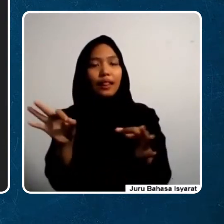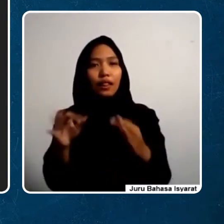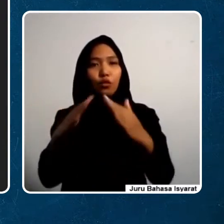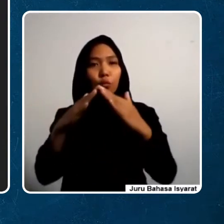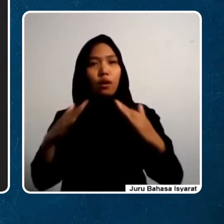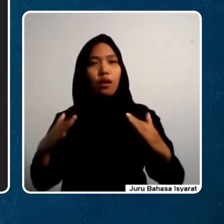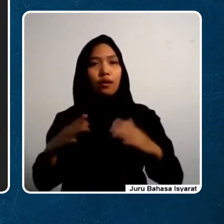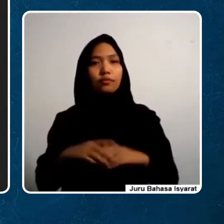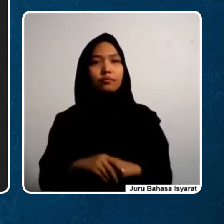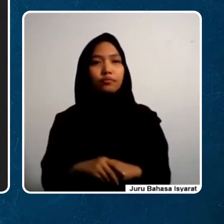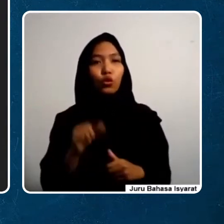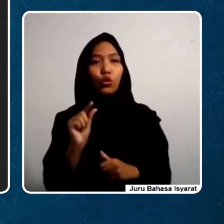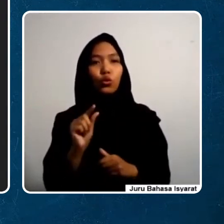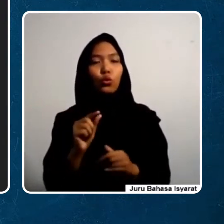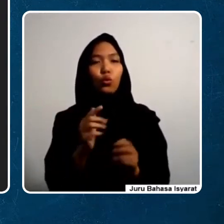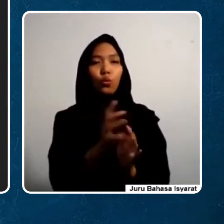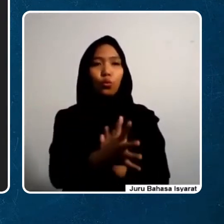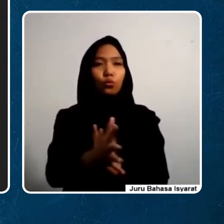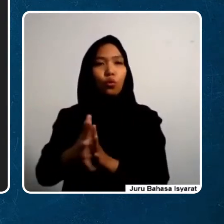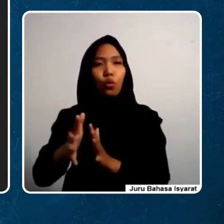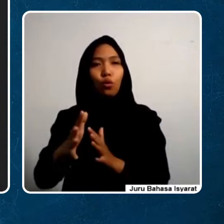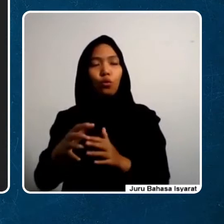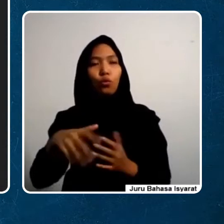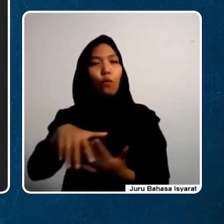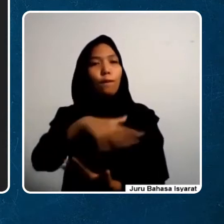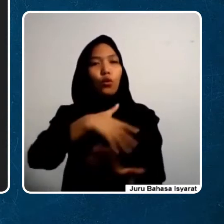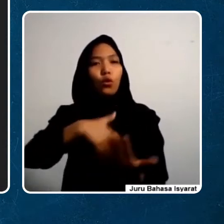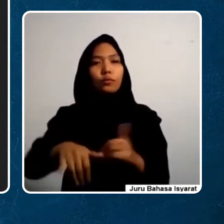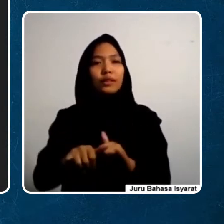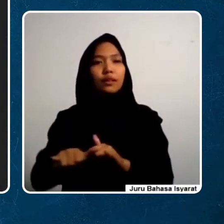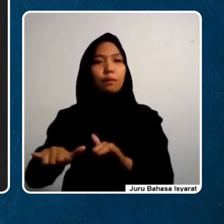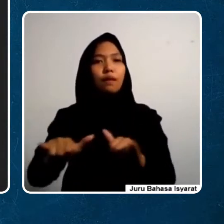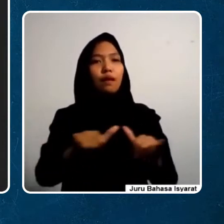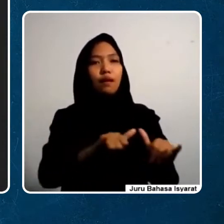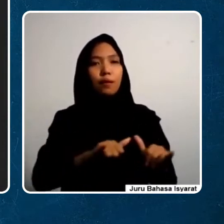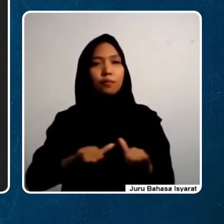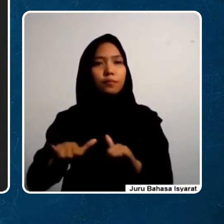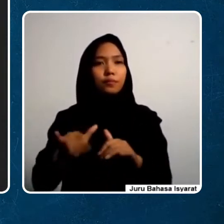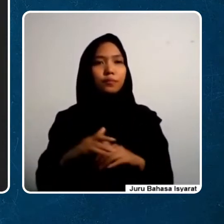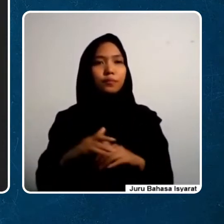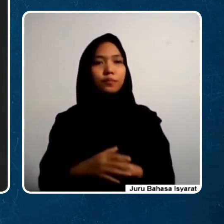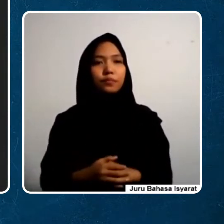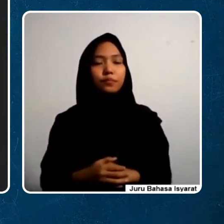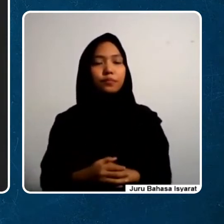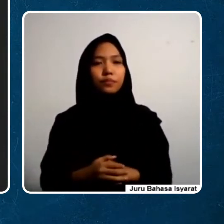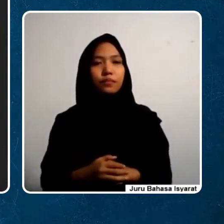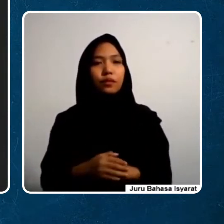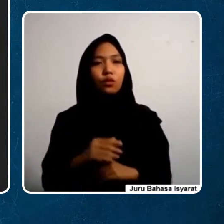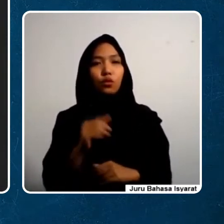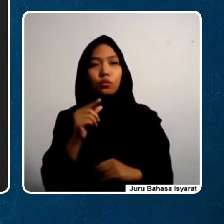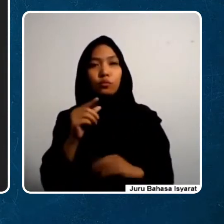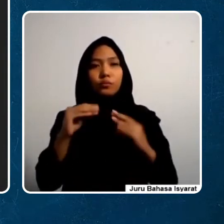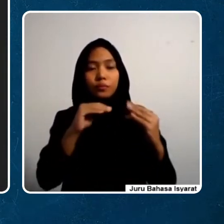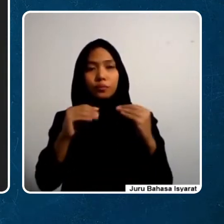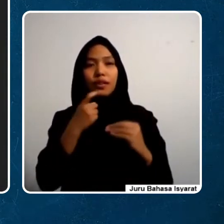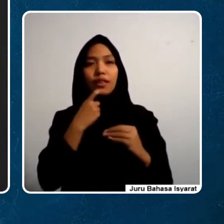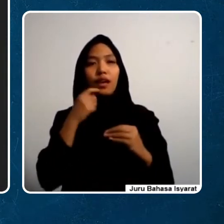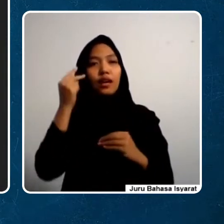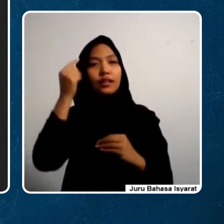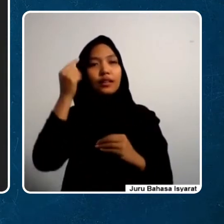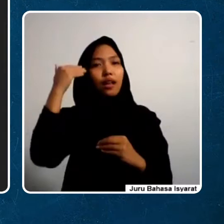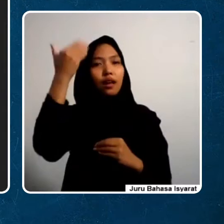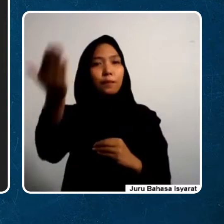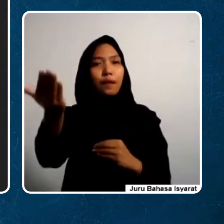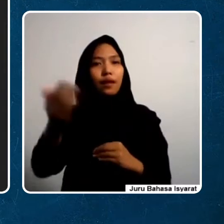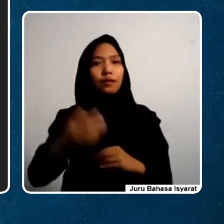kita ke tempat yang mungkin kita butuh refreshing, itu ke tempat yang dekat-dekat sekitar sini aja, ataupun kita